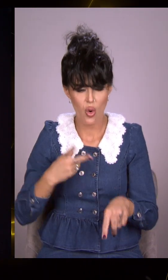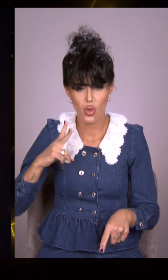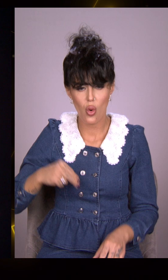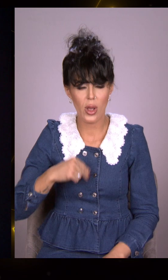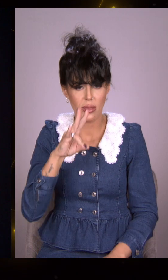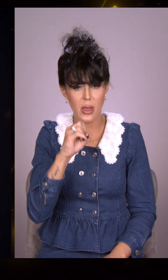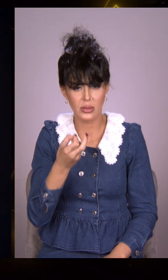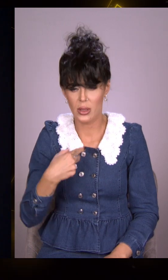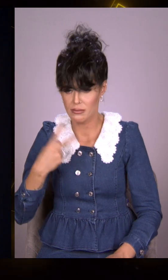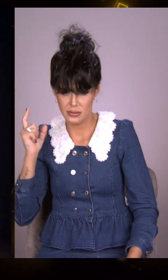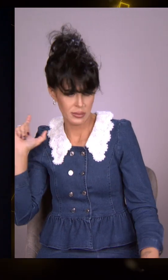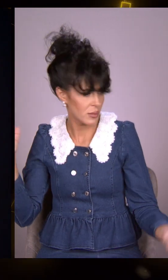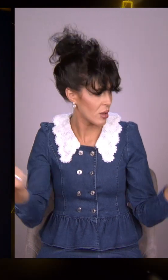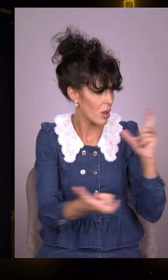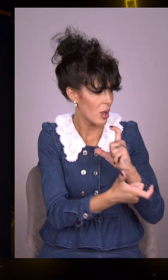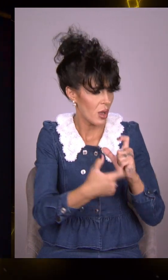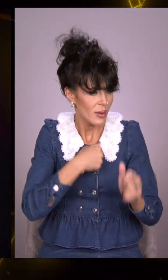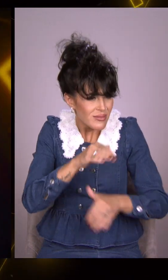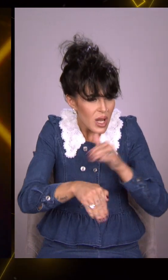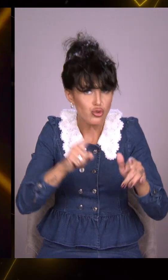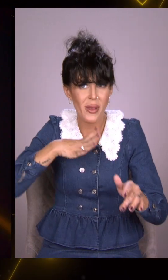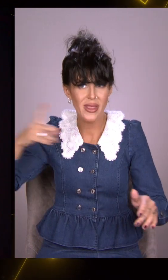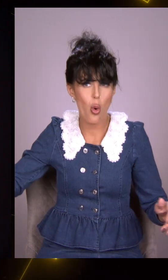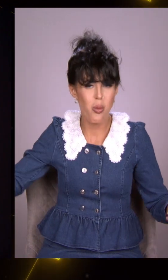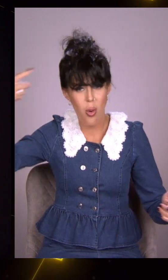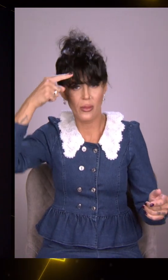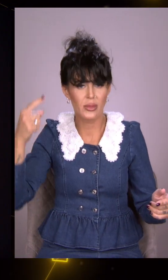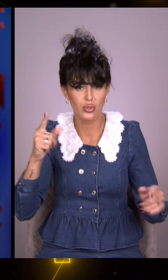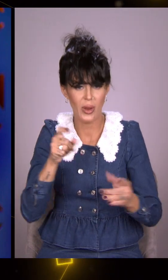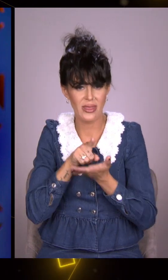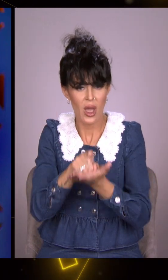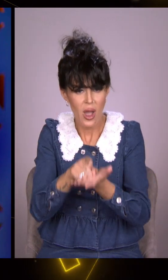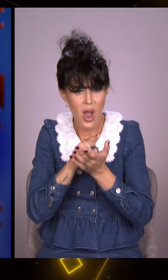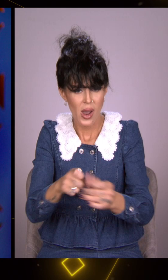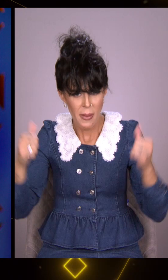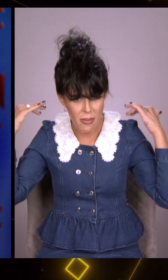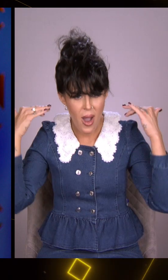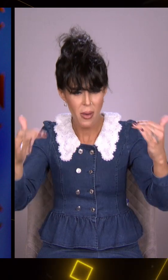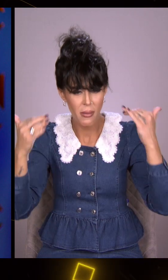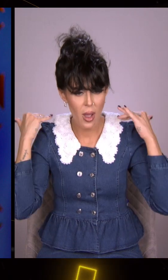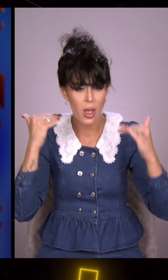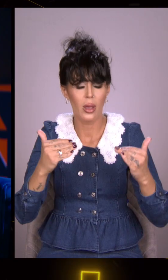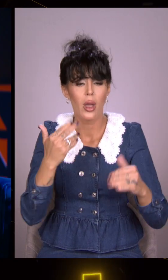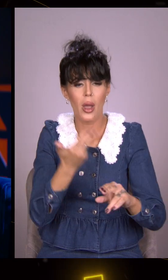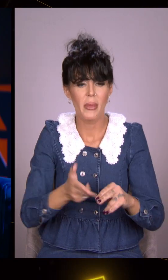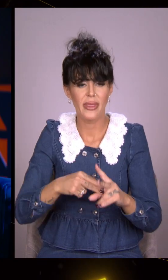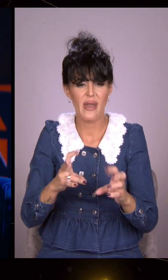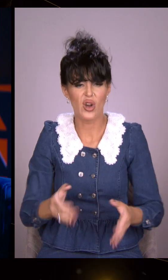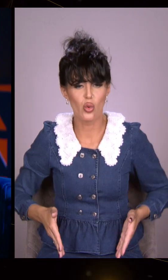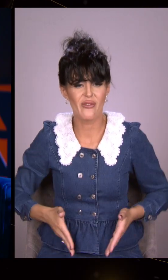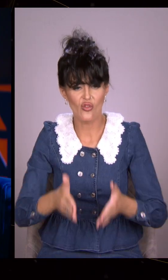Я розвертаюся ползком, тому що мало того, що із танків обстрілювали, вони ще по вулиці йшли